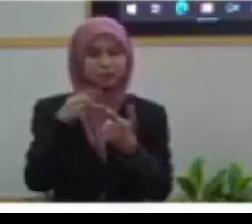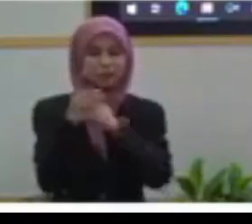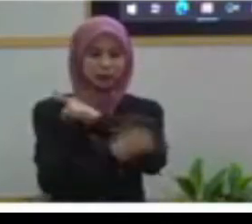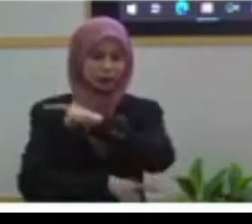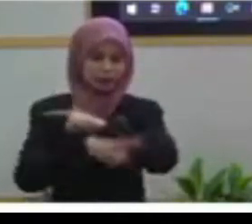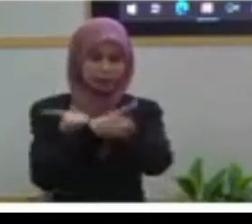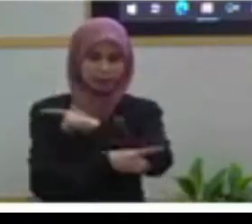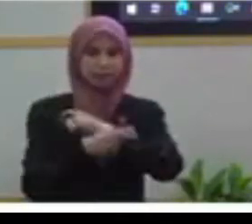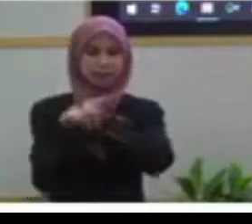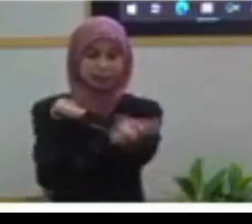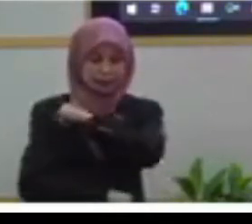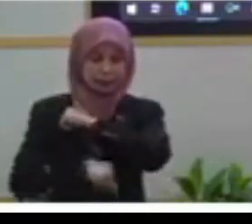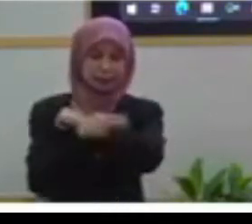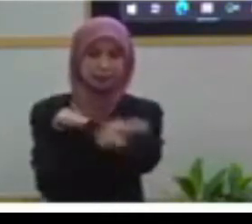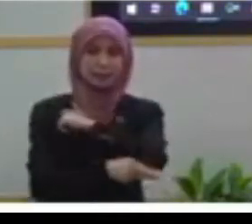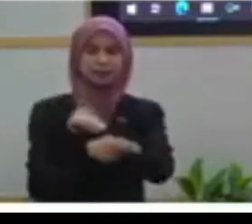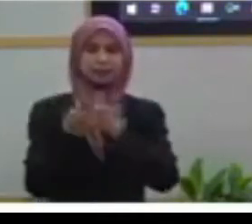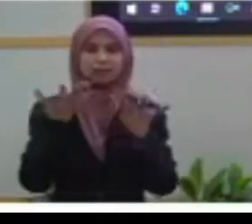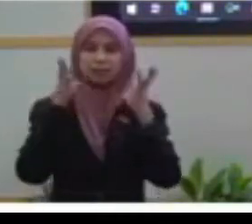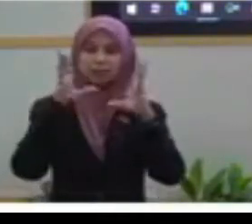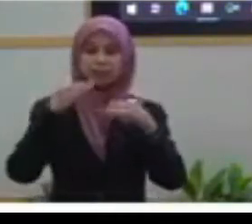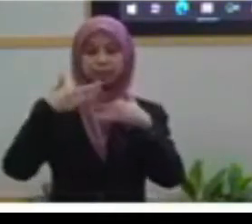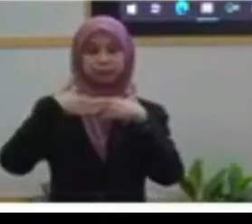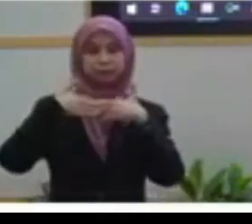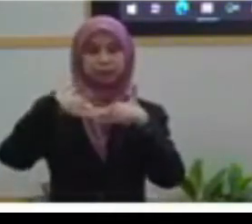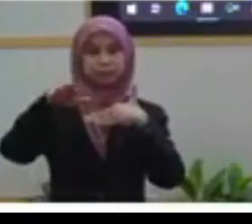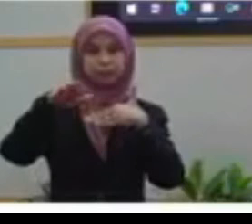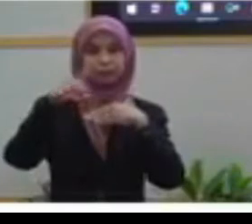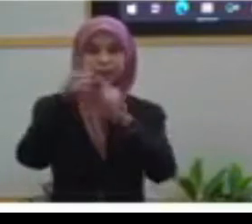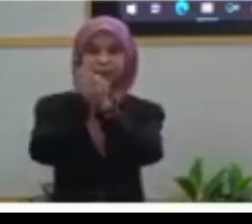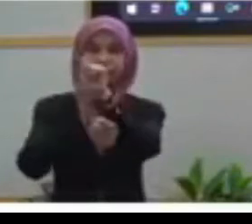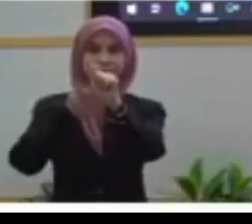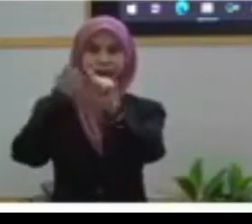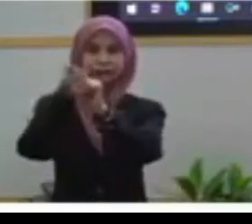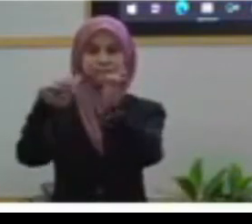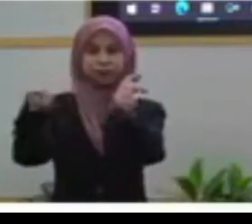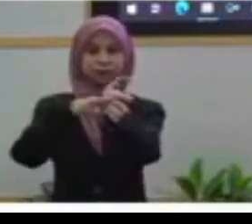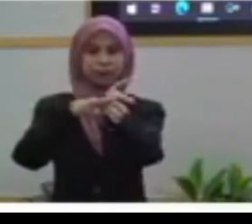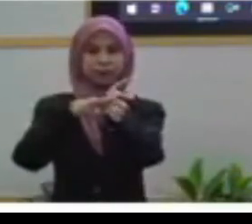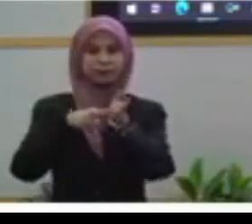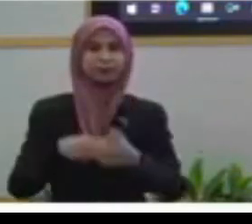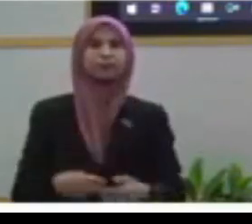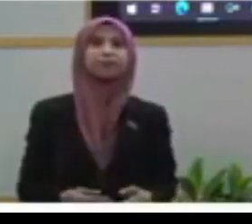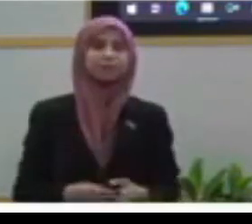seterusnya. Selepas ni terus hantar. Dia akan daftarkan. Okey, betul?